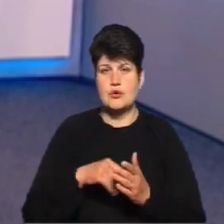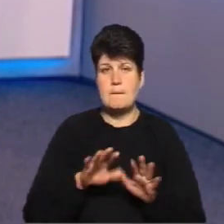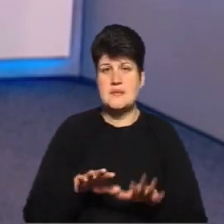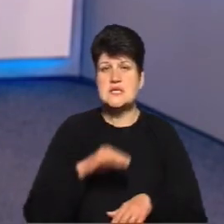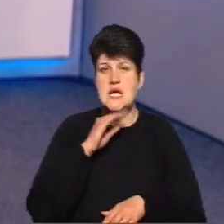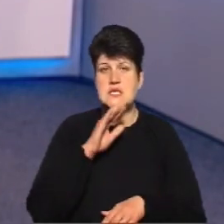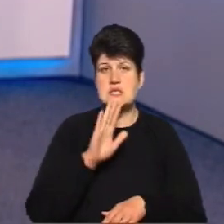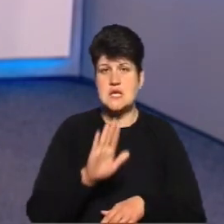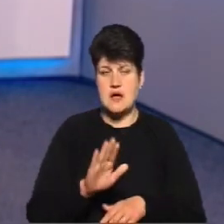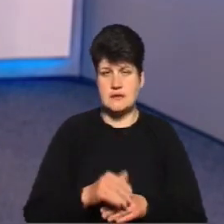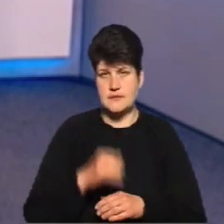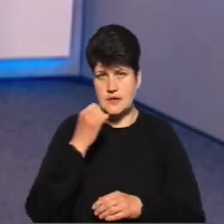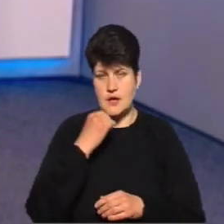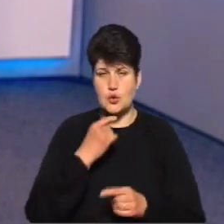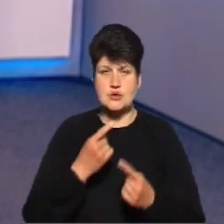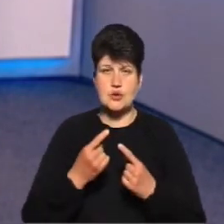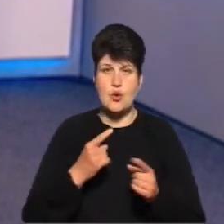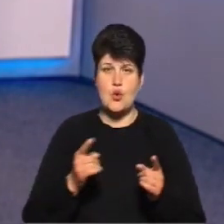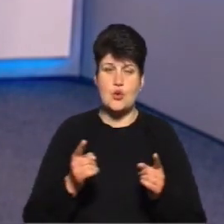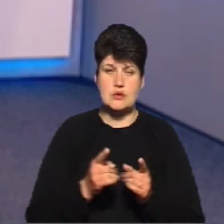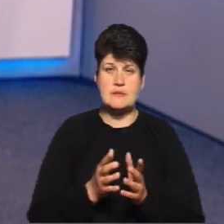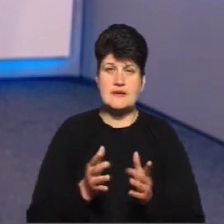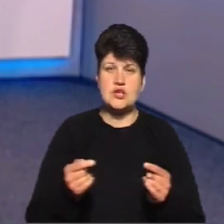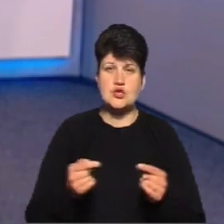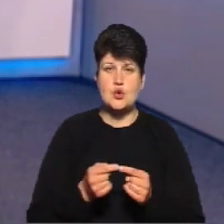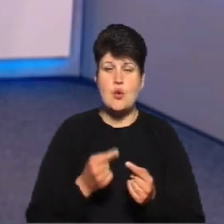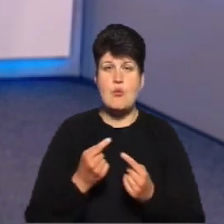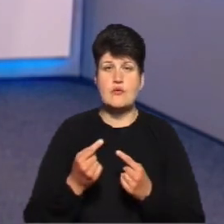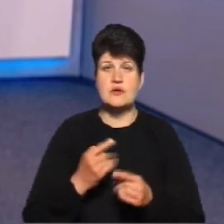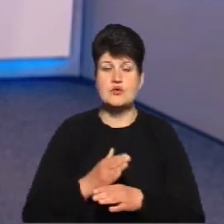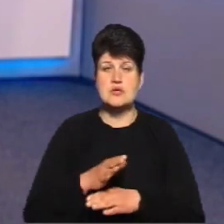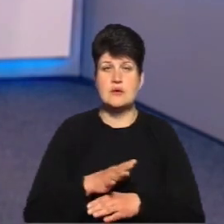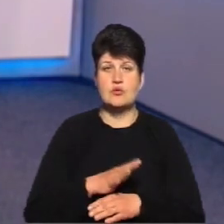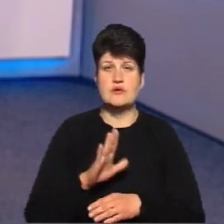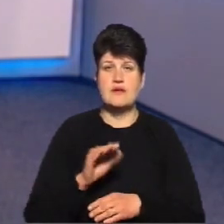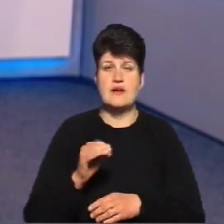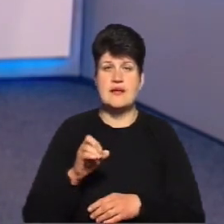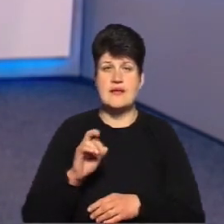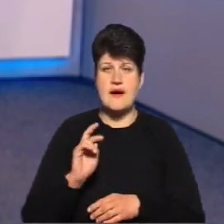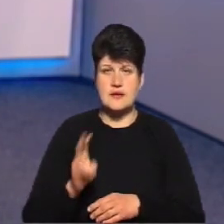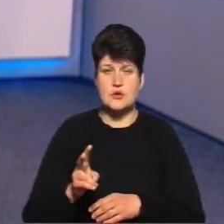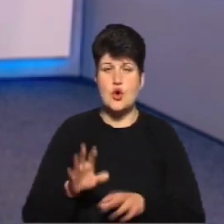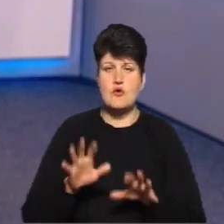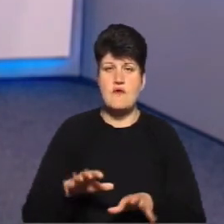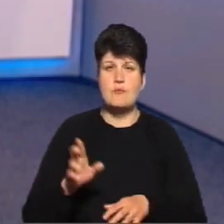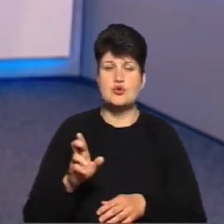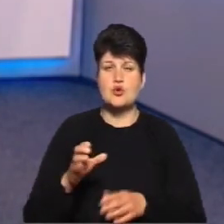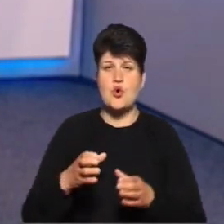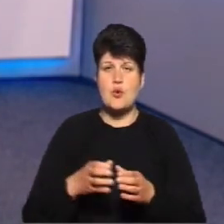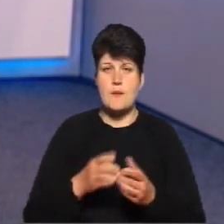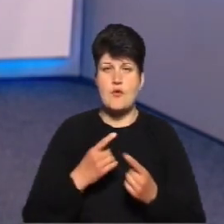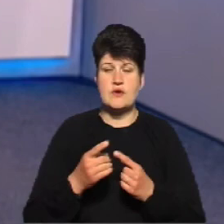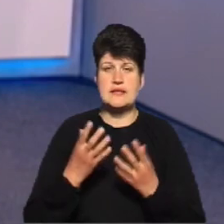вам за розмову, так коротко, але максимально чітко поговорили. У нас в гостях був Віталій Фрияк, голова Бучацької громади. Власне, говорили про Дні